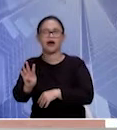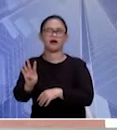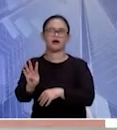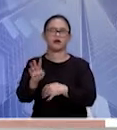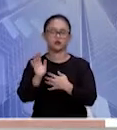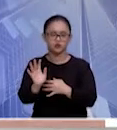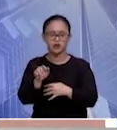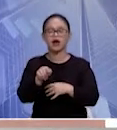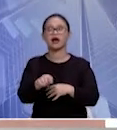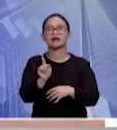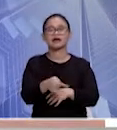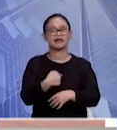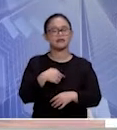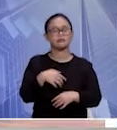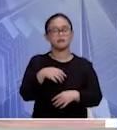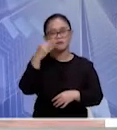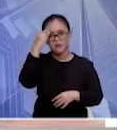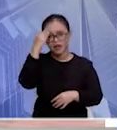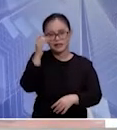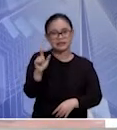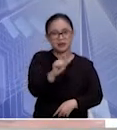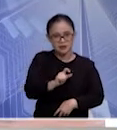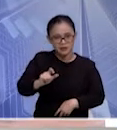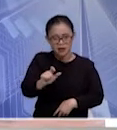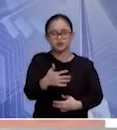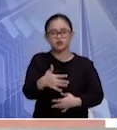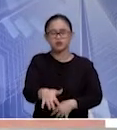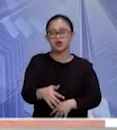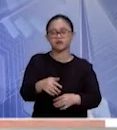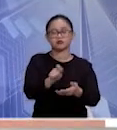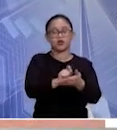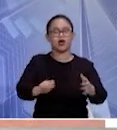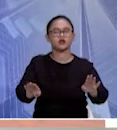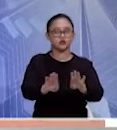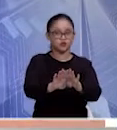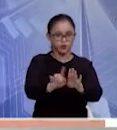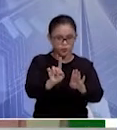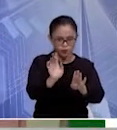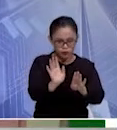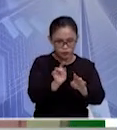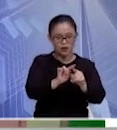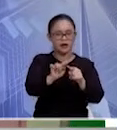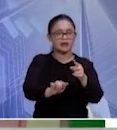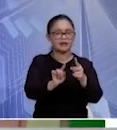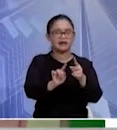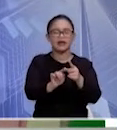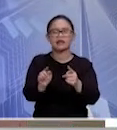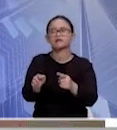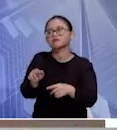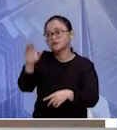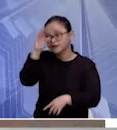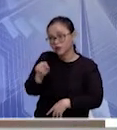langsung berkoordinasi dengan pihak kecamatan. Sejak Rabu kemarin, akhirnya dilakukan penutupan sekolah SMPN 111 Jakarta ini